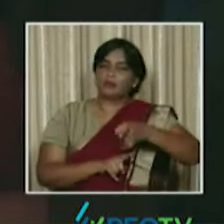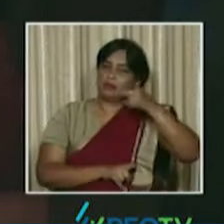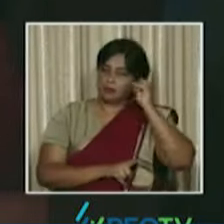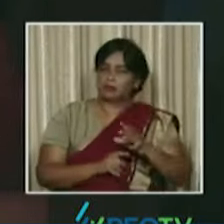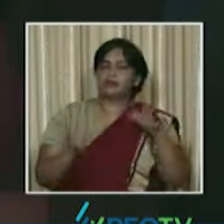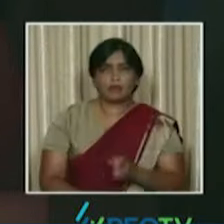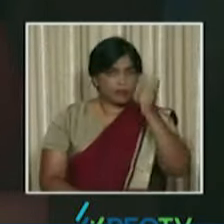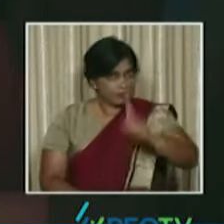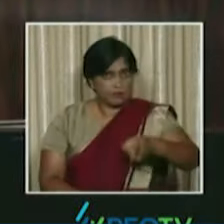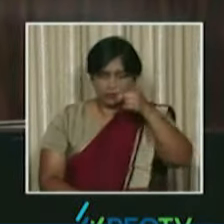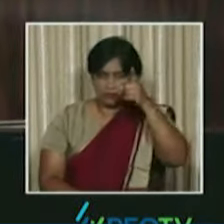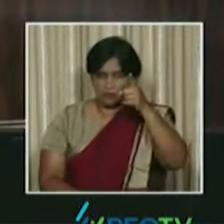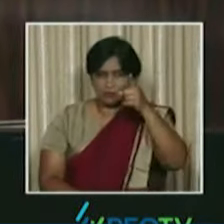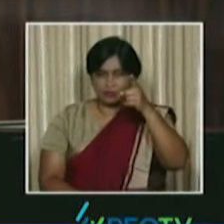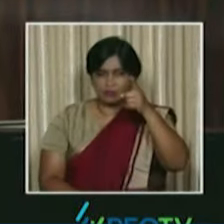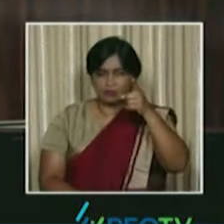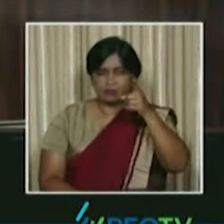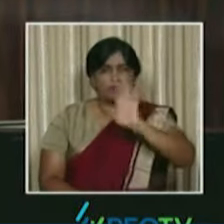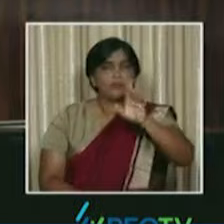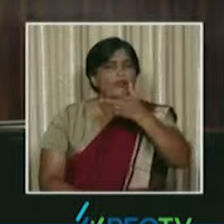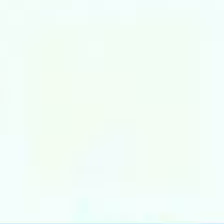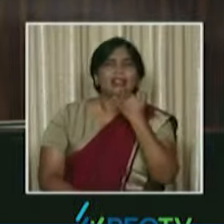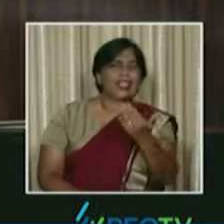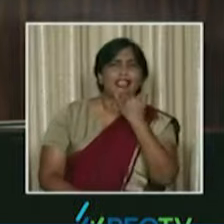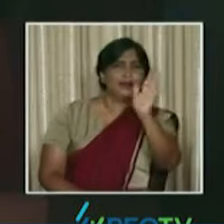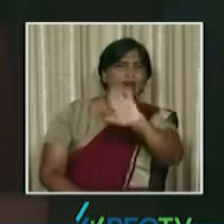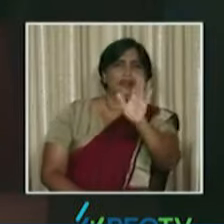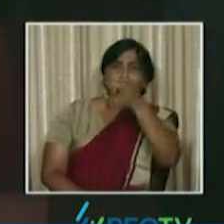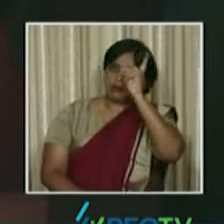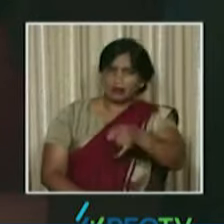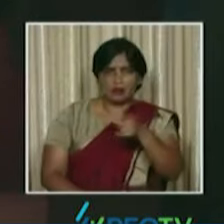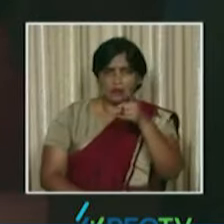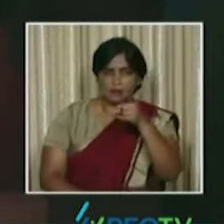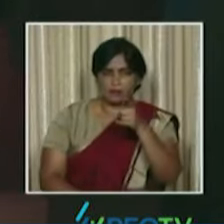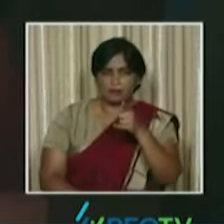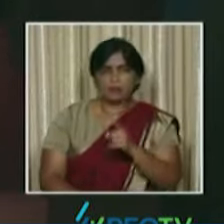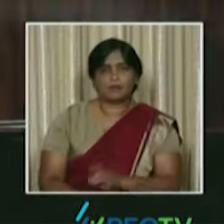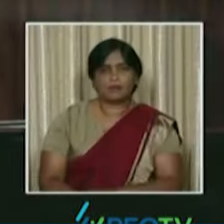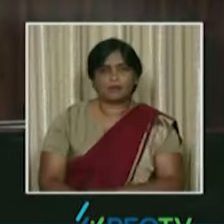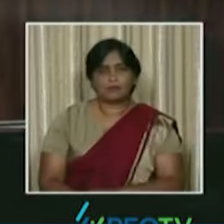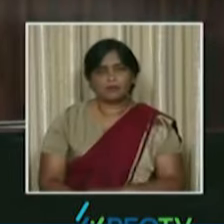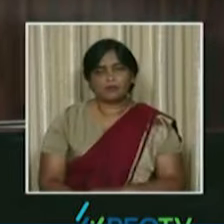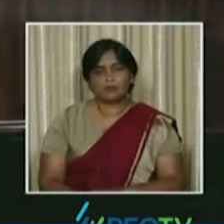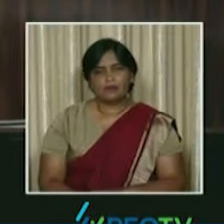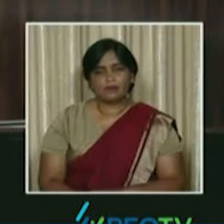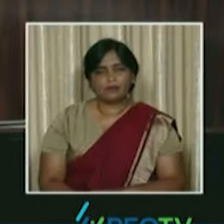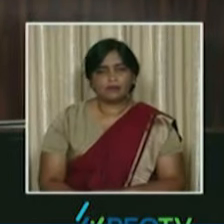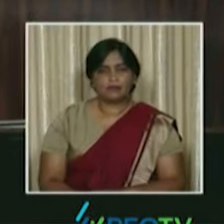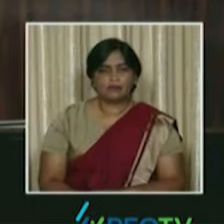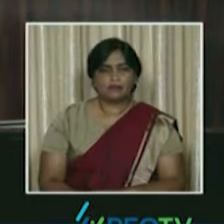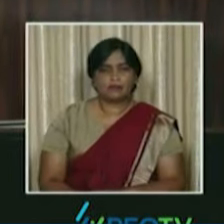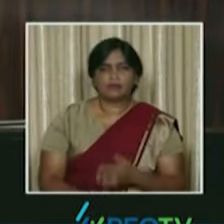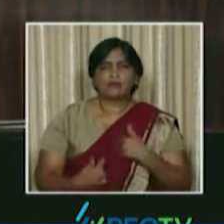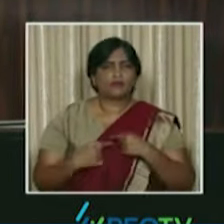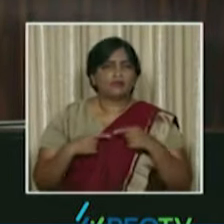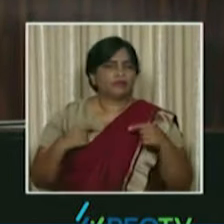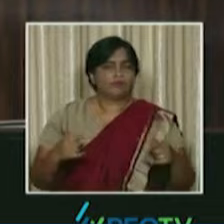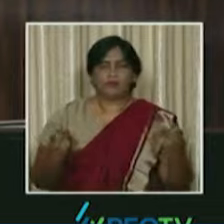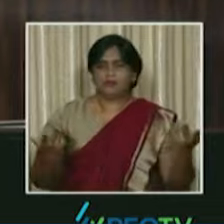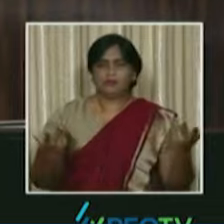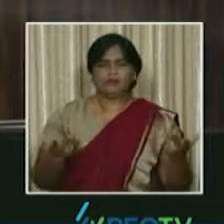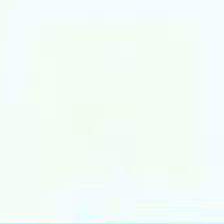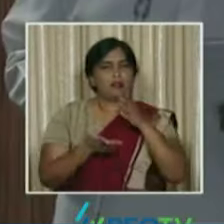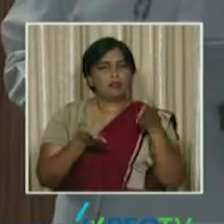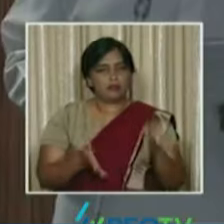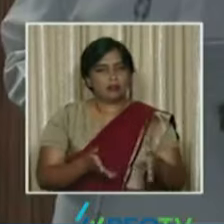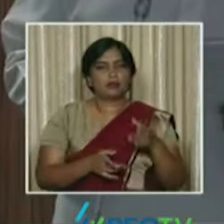අනිවාර්යයෙන්ම කැඳවන්නට ඕන. බොහොම ස්තුතියි. නෑ නෑ බොහොම ස්තුති නෙවෙයි. ඔබතුමා එකගද? ඉන්න කතා කරලා අපි මගේ විරුද්ධතාවයක් නෑ. තමුන්නාන්සේලා හැම්බෙලා